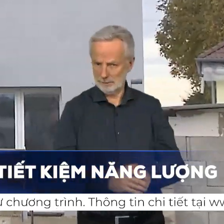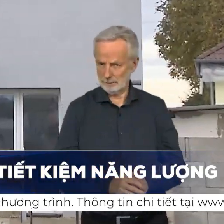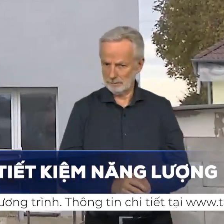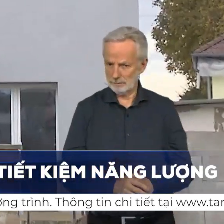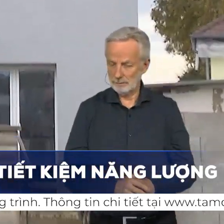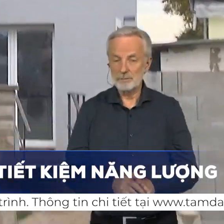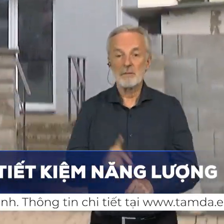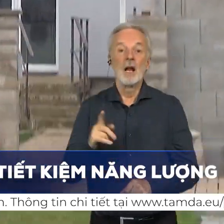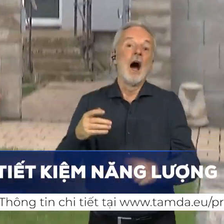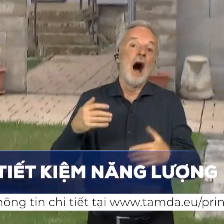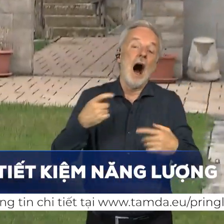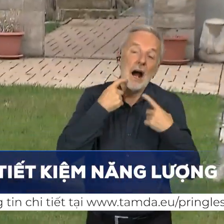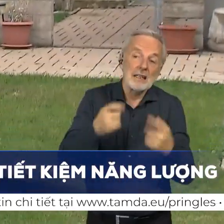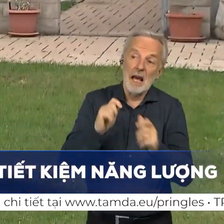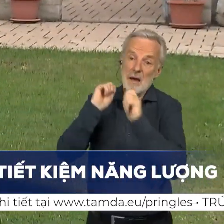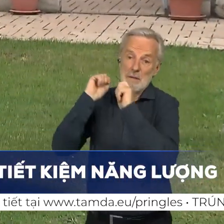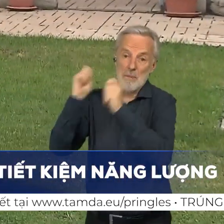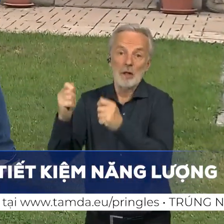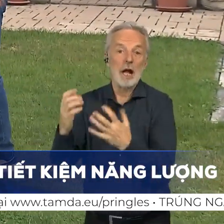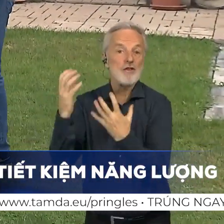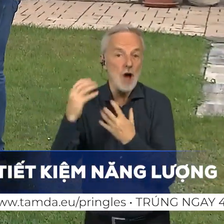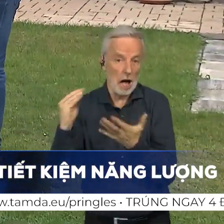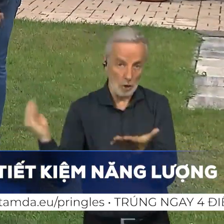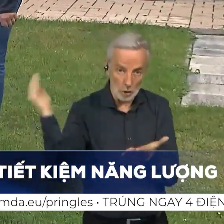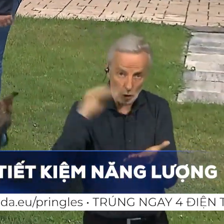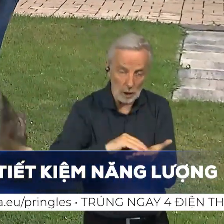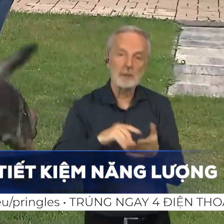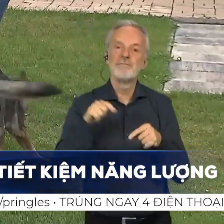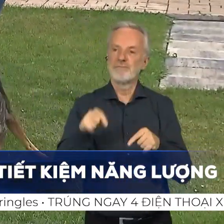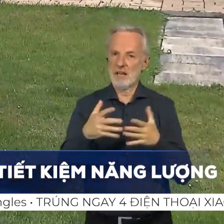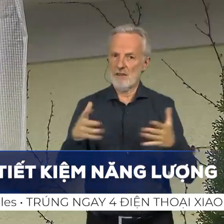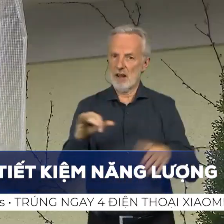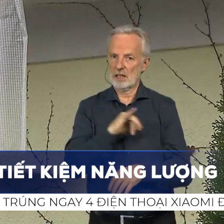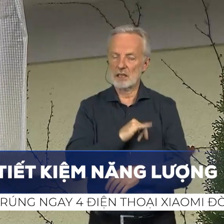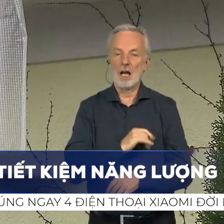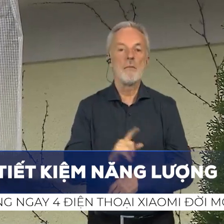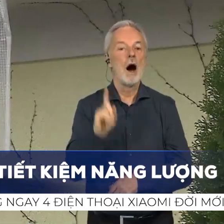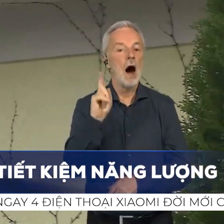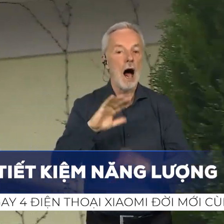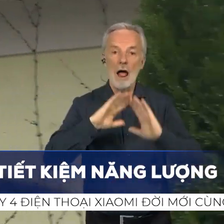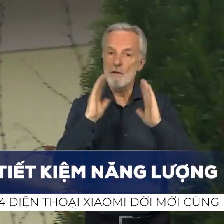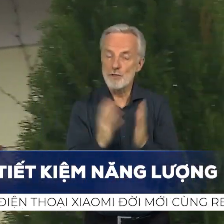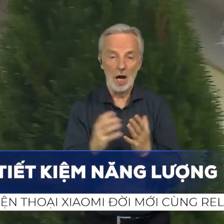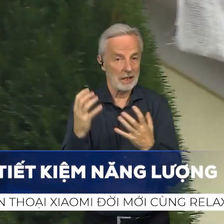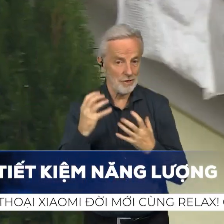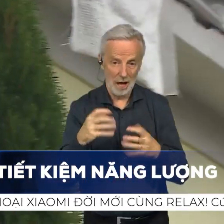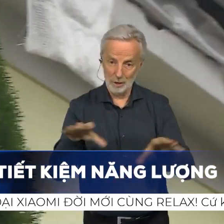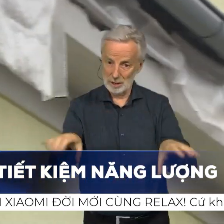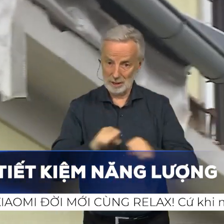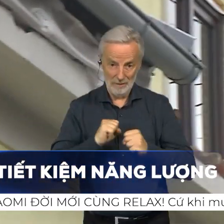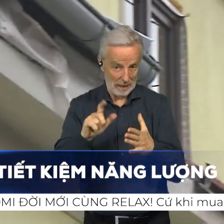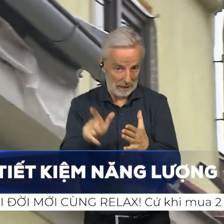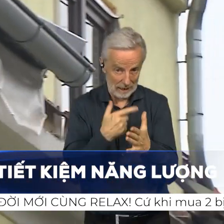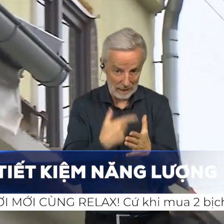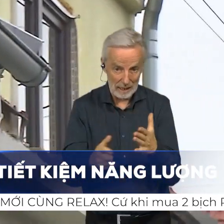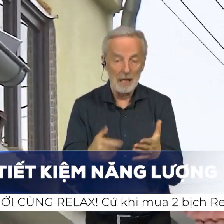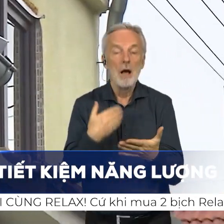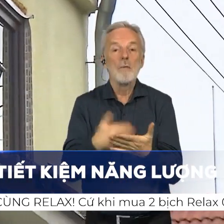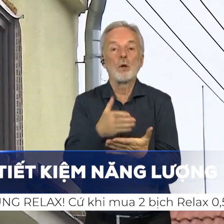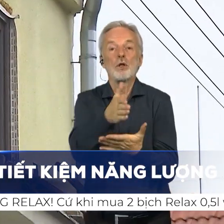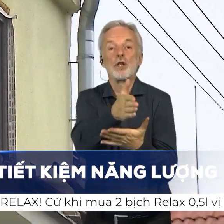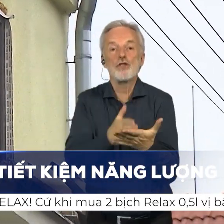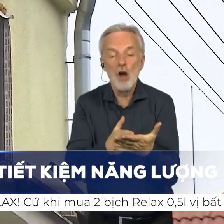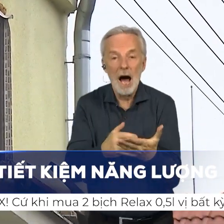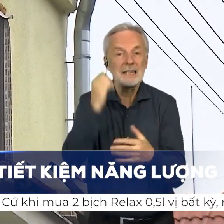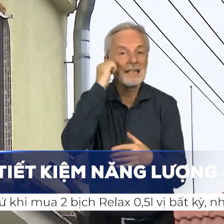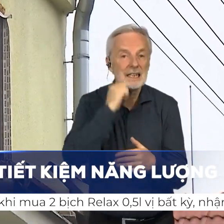đơn xin trợ cấp một lần nữa. Hiện tại có rất nhiều người quan tâm đến khoản trợ cấp này, nhưng không phải đơn nào cũng có thể được chấp thuận. Một số người không